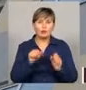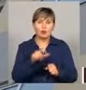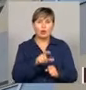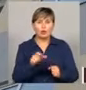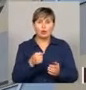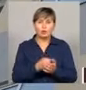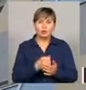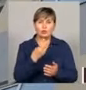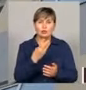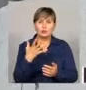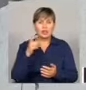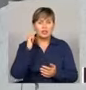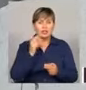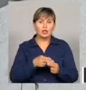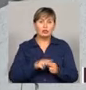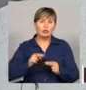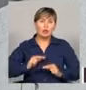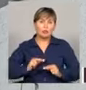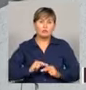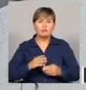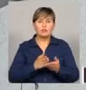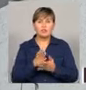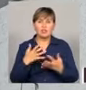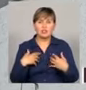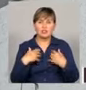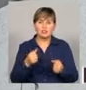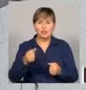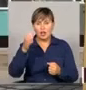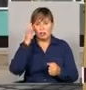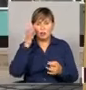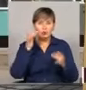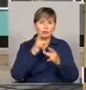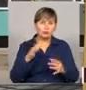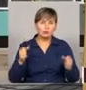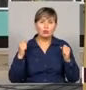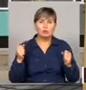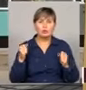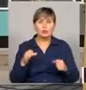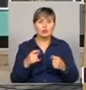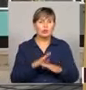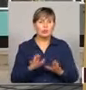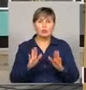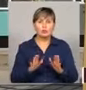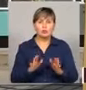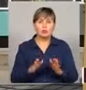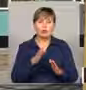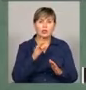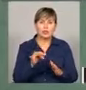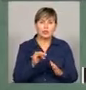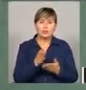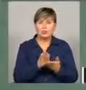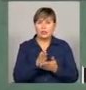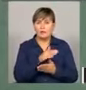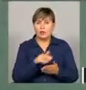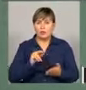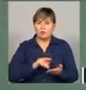до 35 лет, которые трудятся в сфере здравоохранения, образования, культуры, спорта и не только. При этом стаж официальной работы